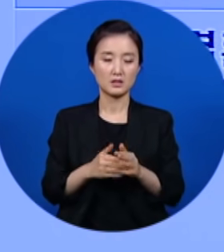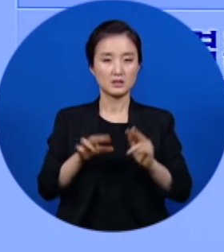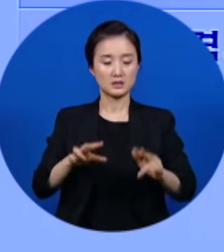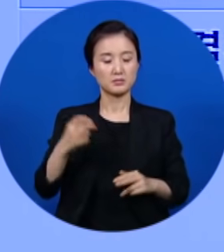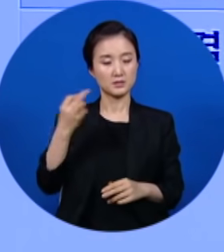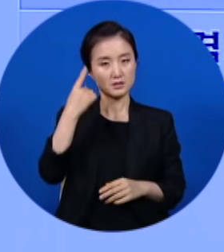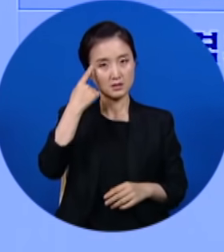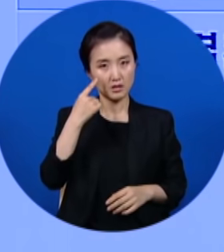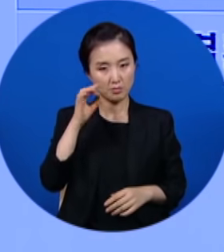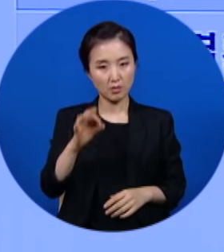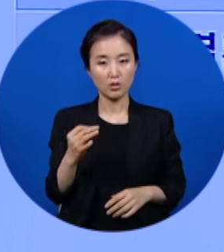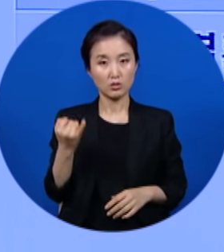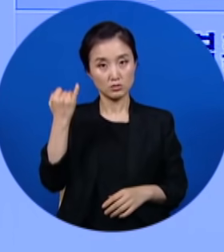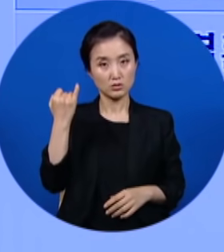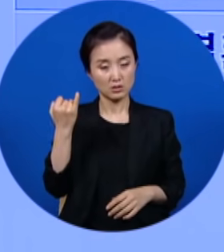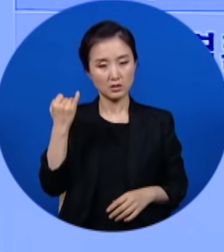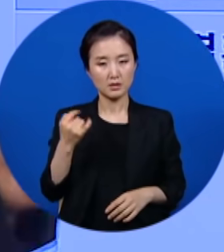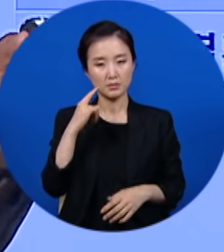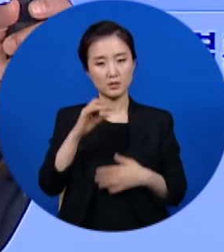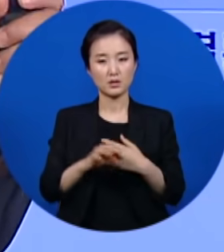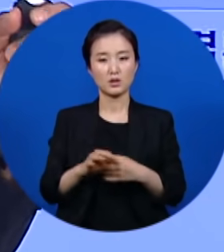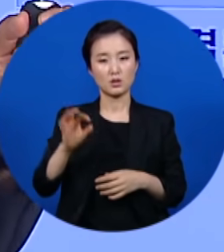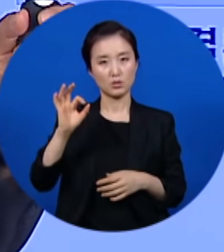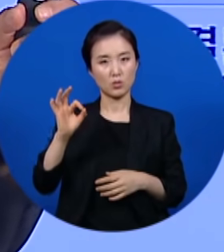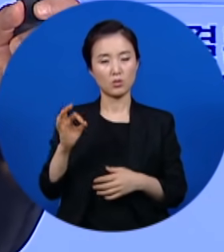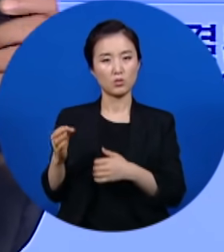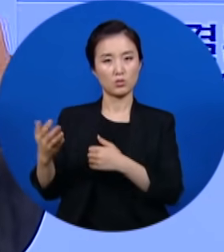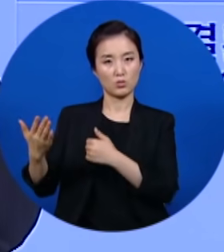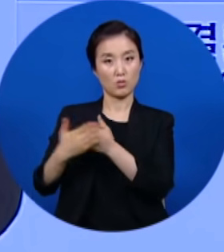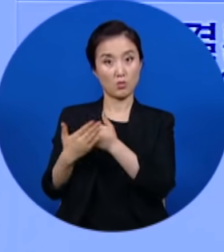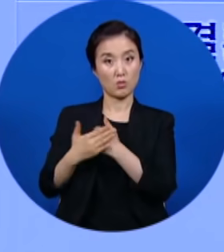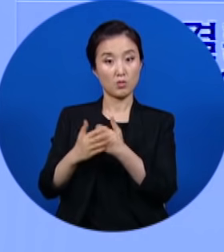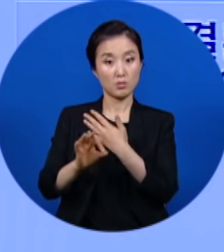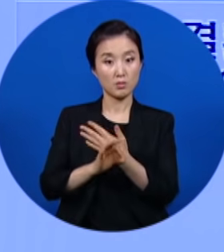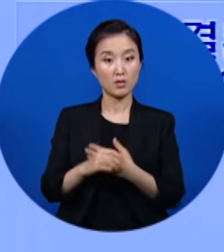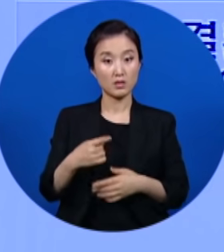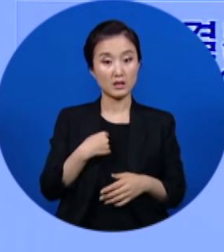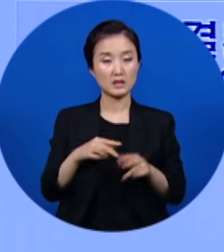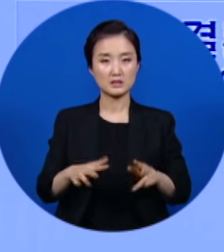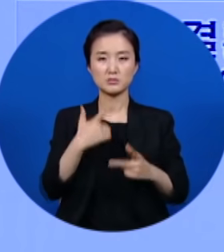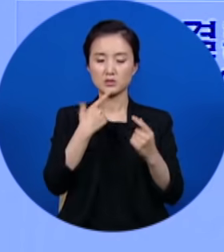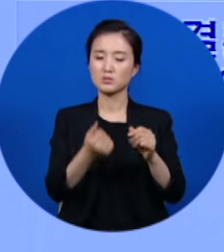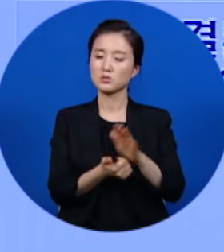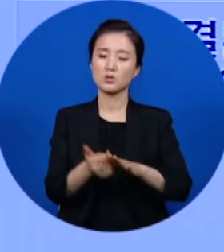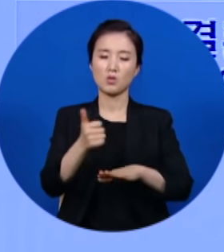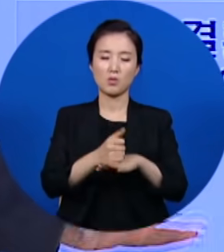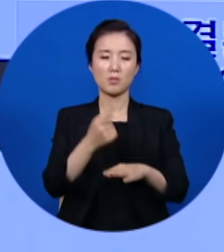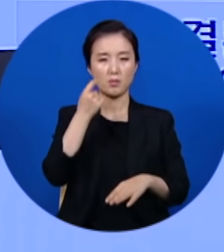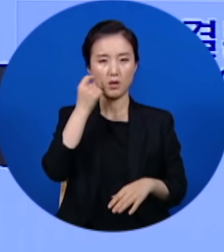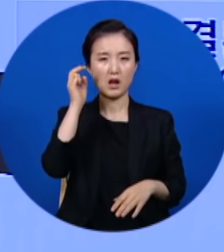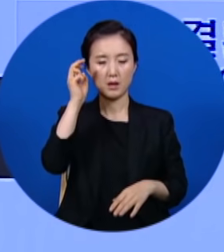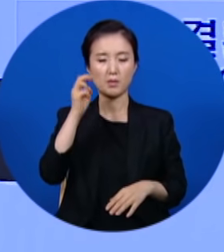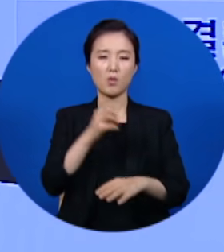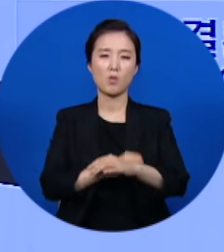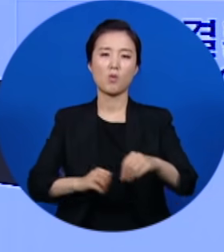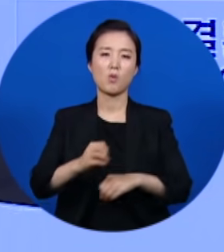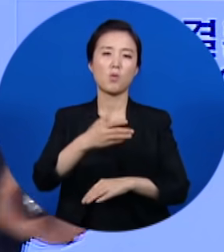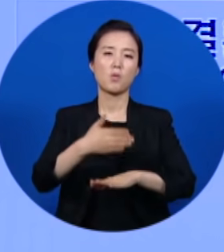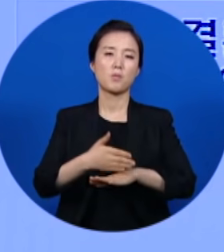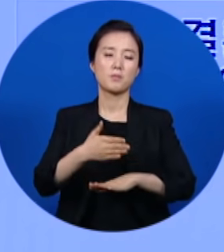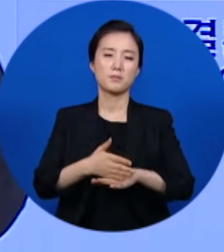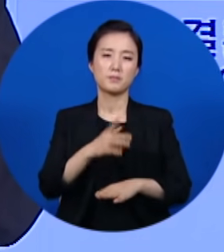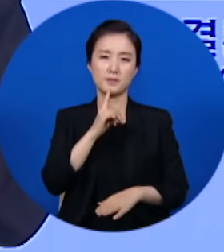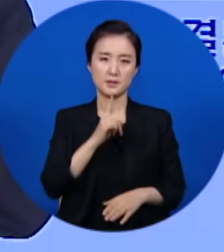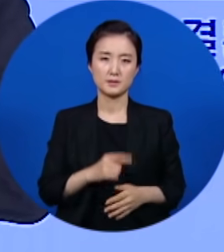생각해보니까 그때 누나가 그 돈을 쳐 켝 주었으면 자기 오늘처럼 못했을까 라고 라구요 고마워 하더라구요